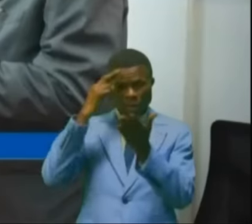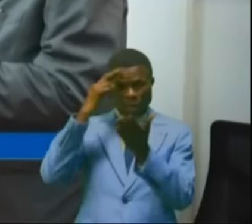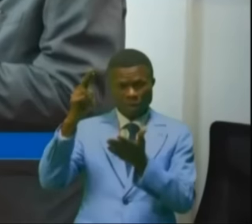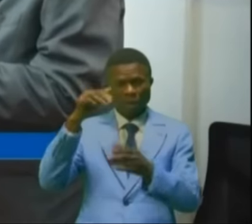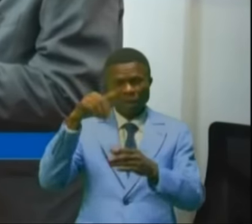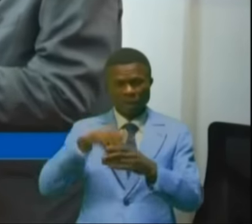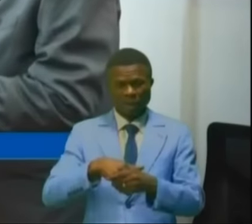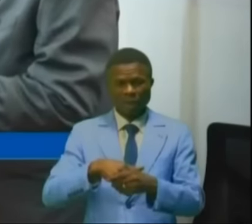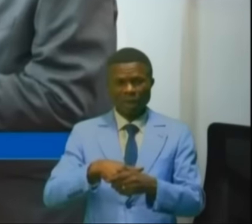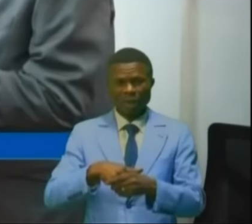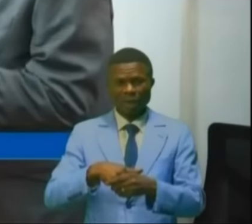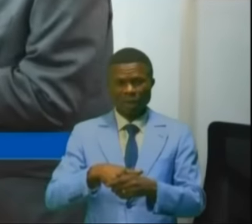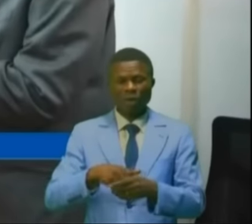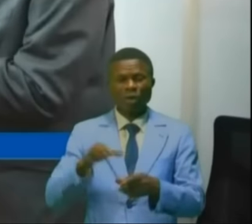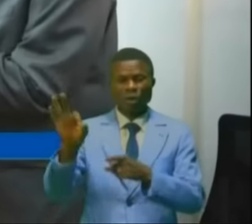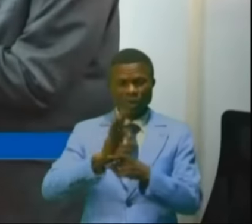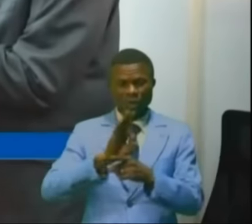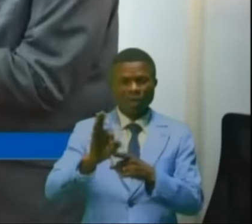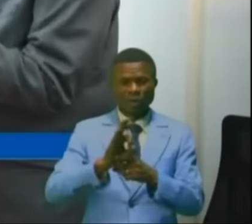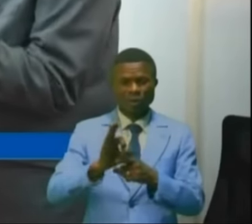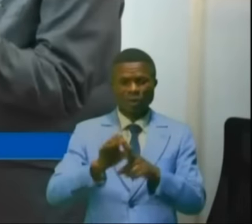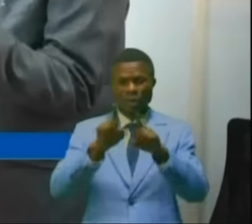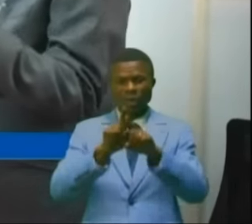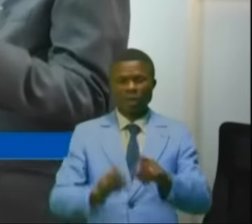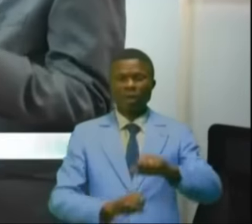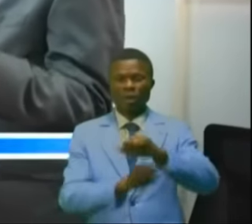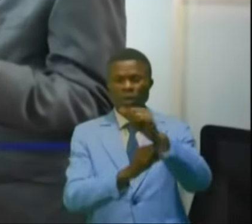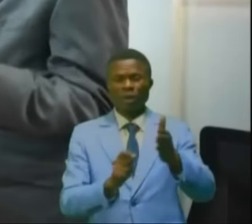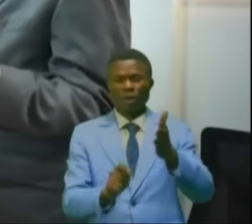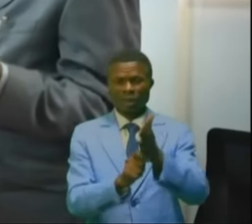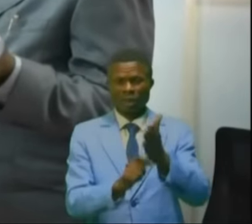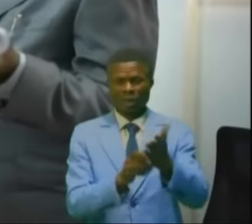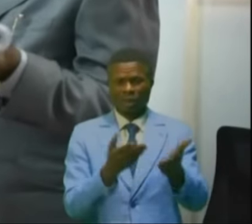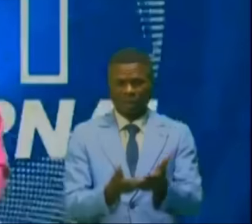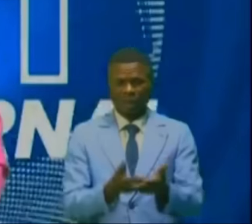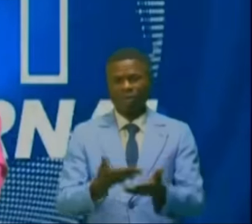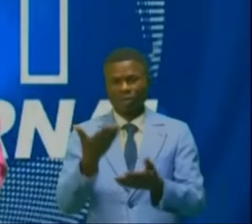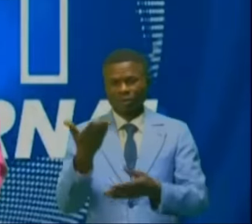travers notamment des formations et assistances techniques.